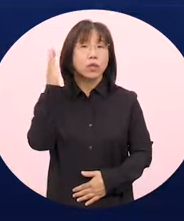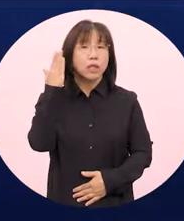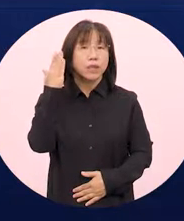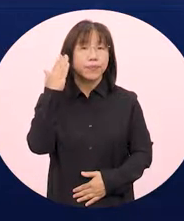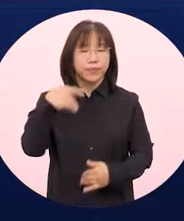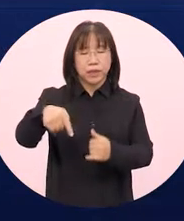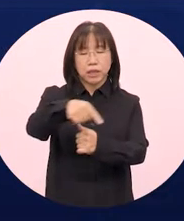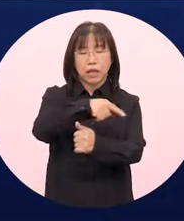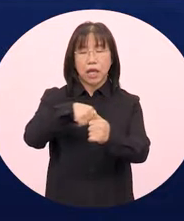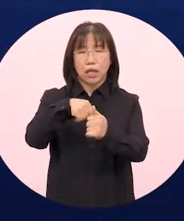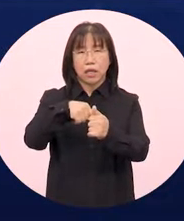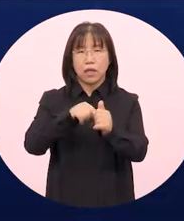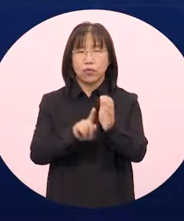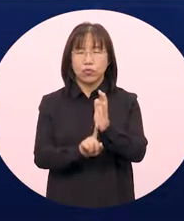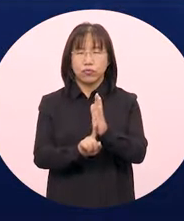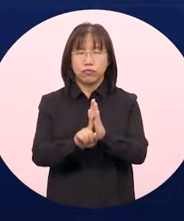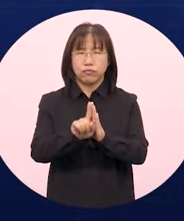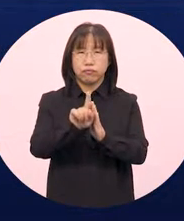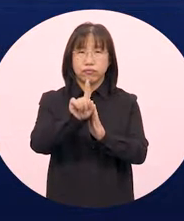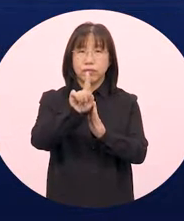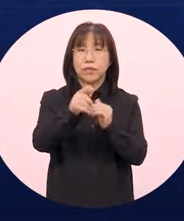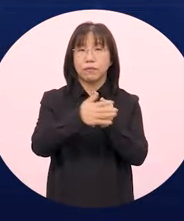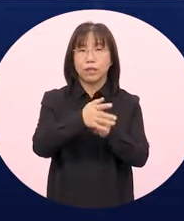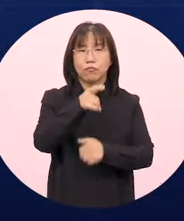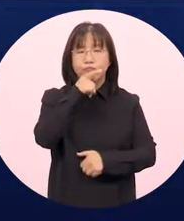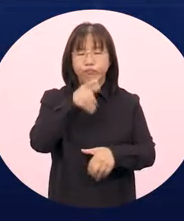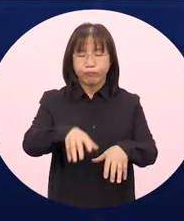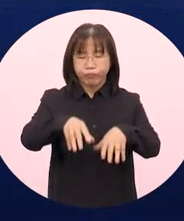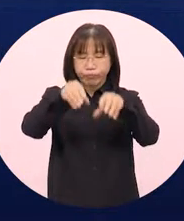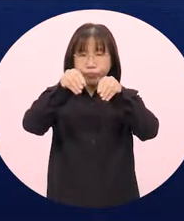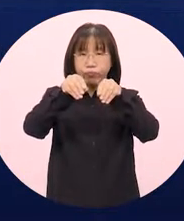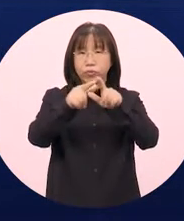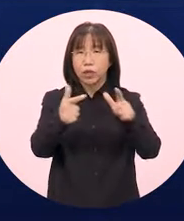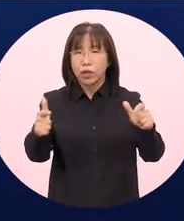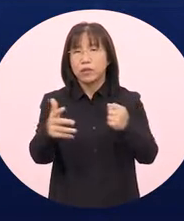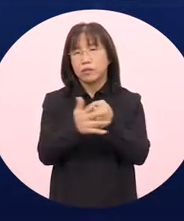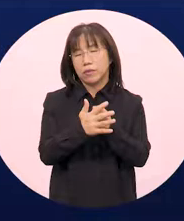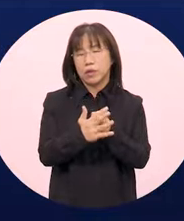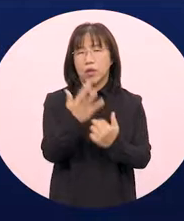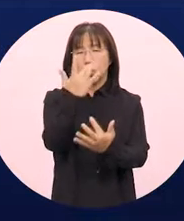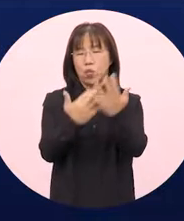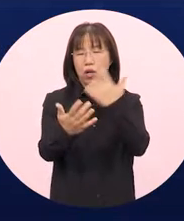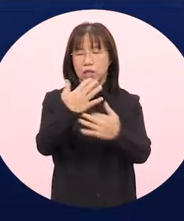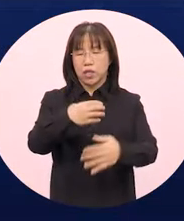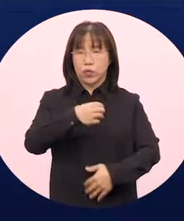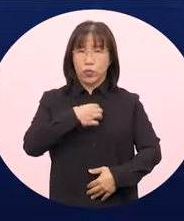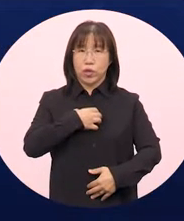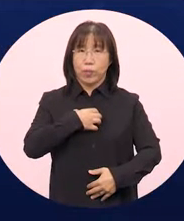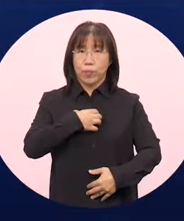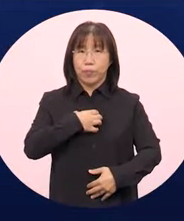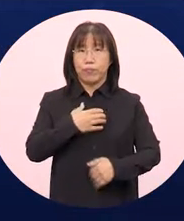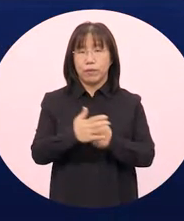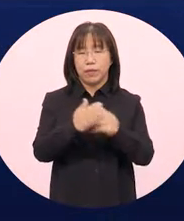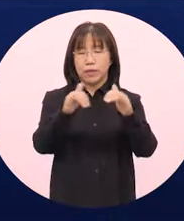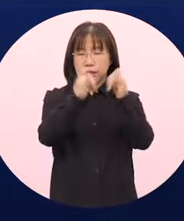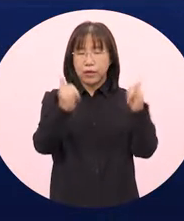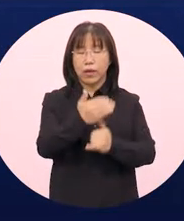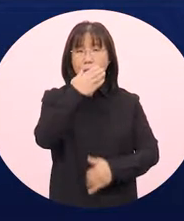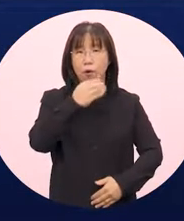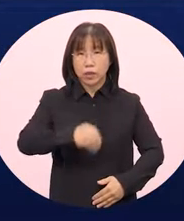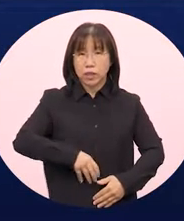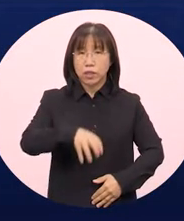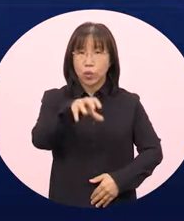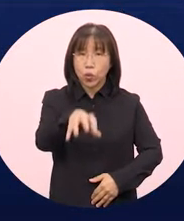최근 대기가 점점 건조해지며 화재 위험이 높아진 가운데 강서구가 지역 내 사회복지시설